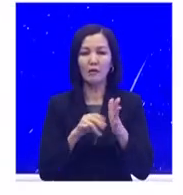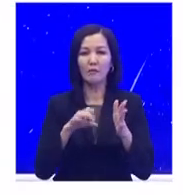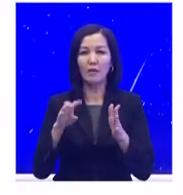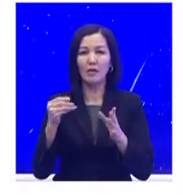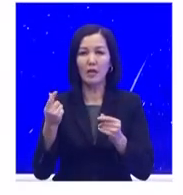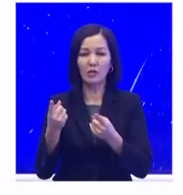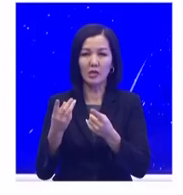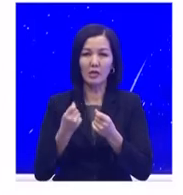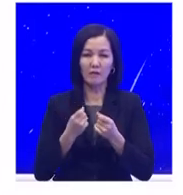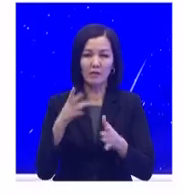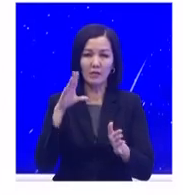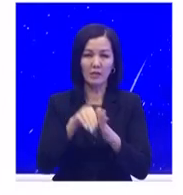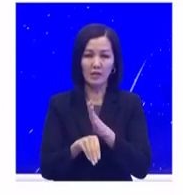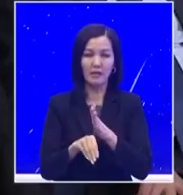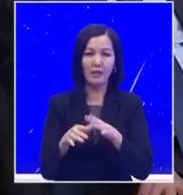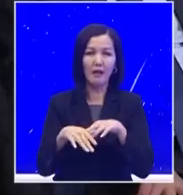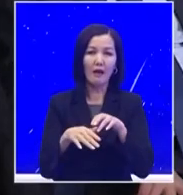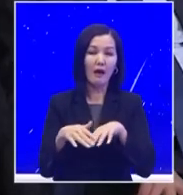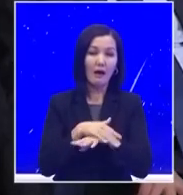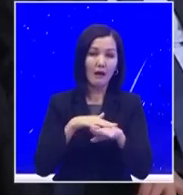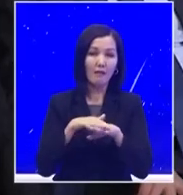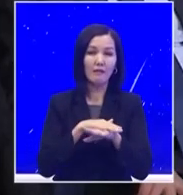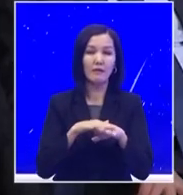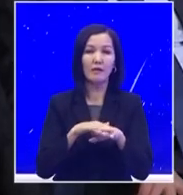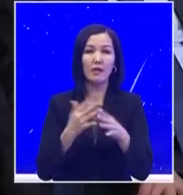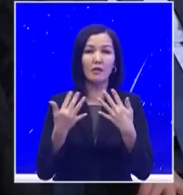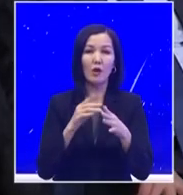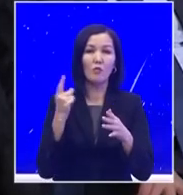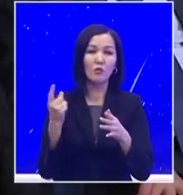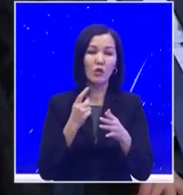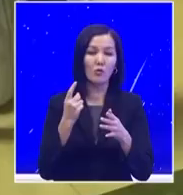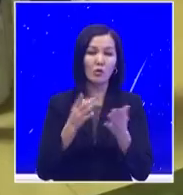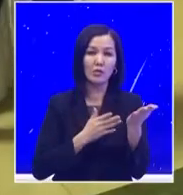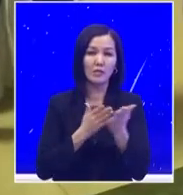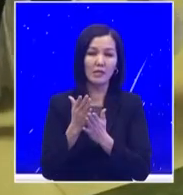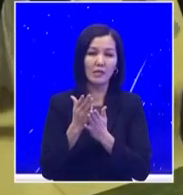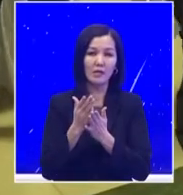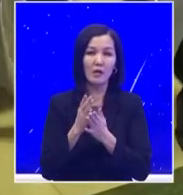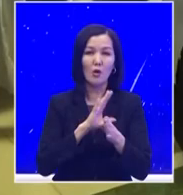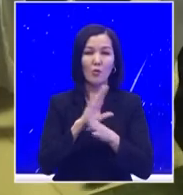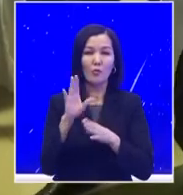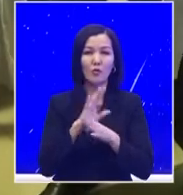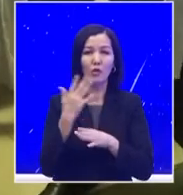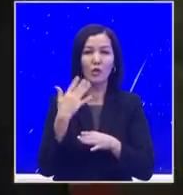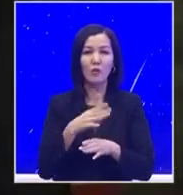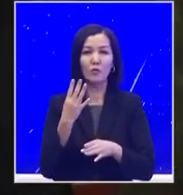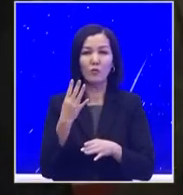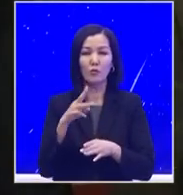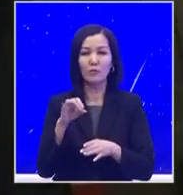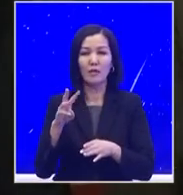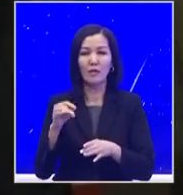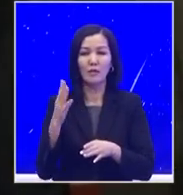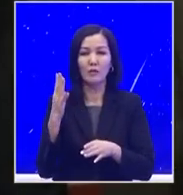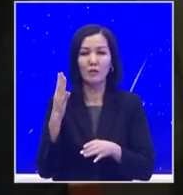қаржы инвестиция тартылды. Халықтың негізгі кәсібі ауыл шаруашылығы саласы бойынша өндірілген өнім көлемі 54 миллиард